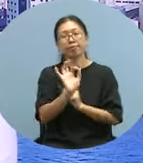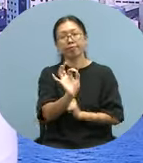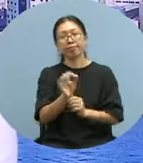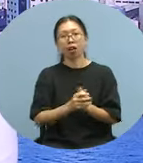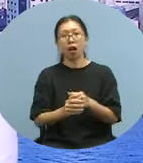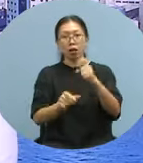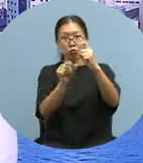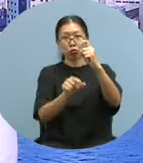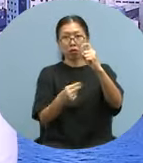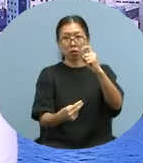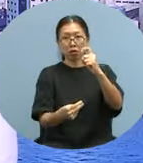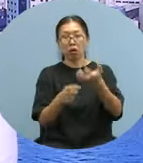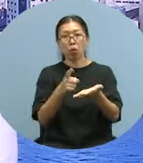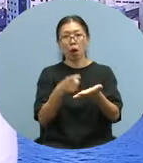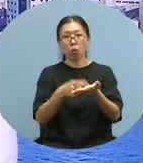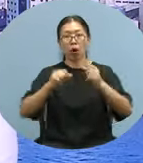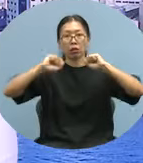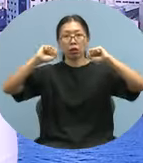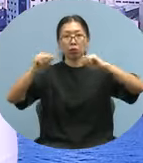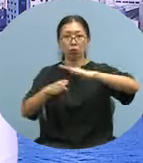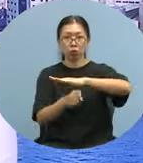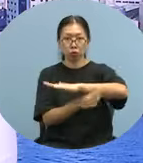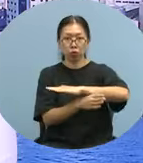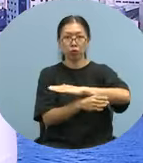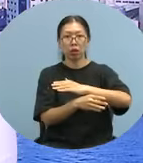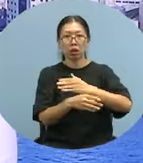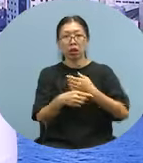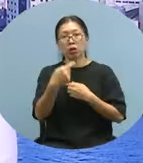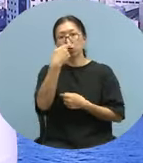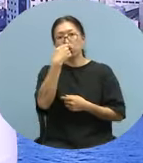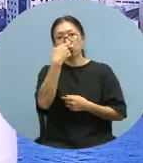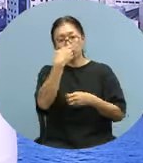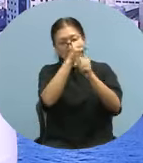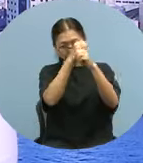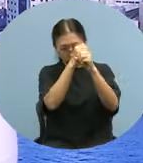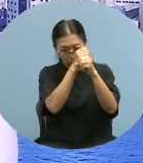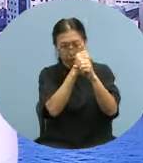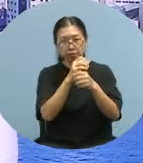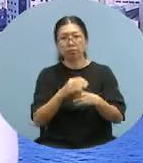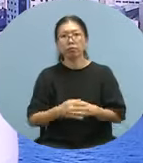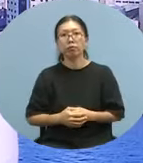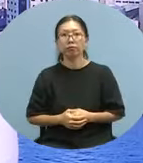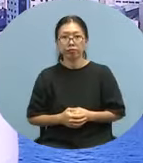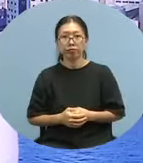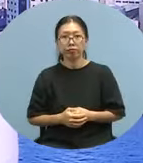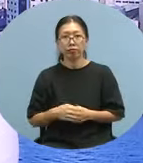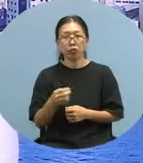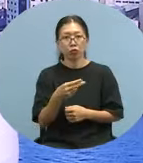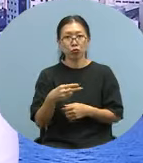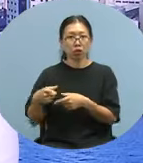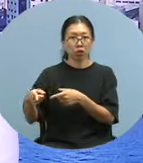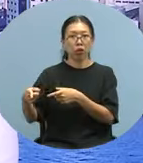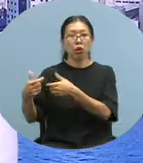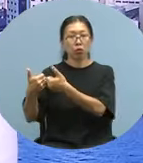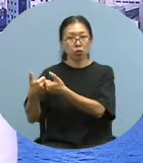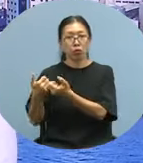嘅。咁佢9月7日就喺官涌體育館就係攞咗個樣本啦。咁佢就同